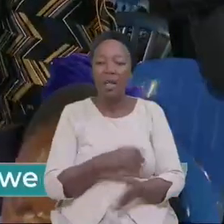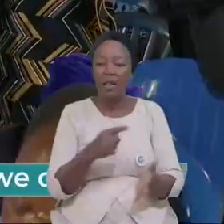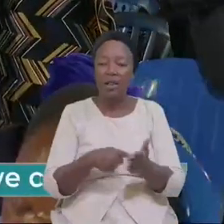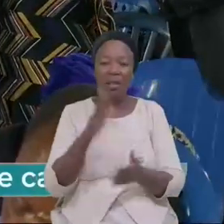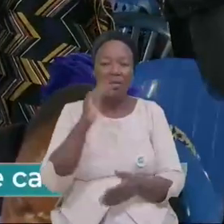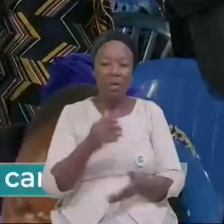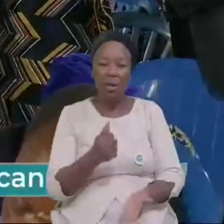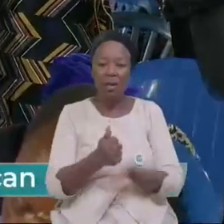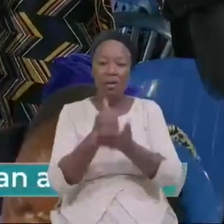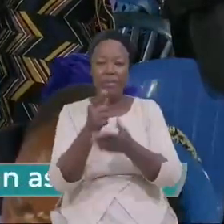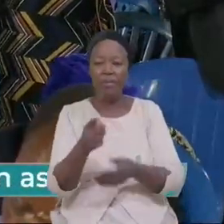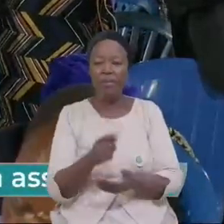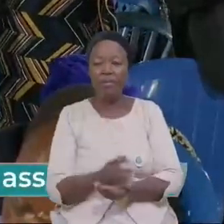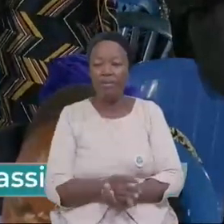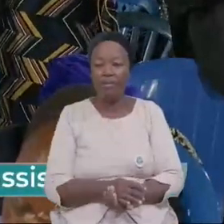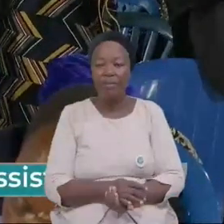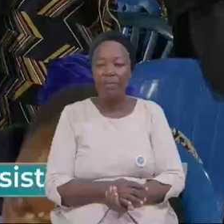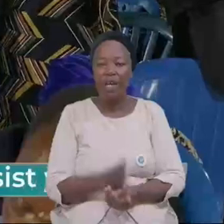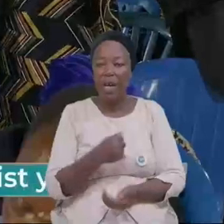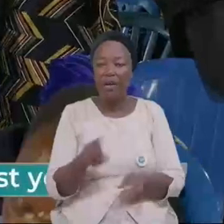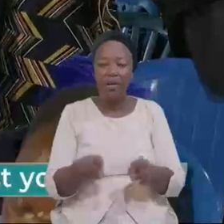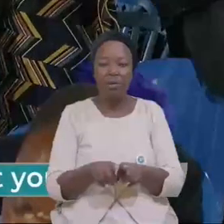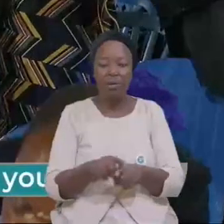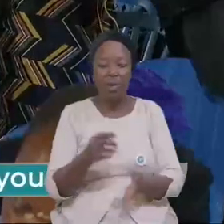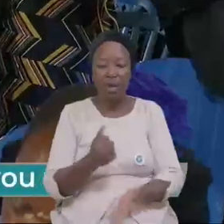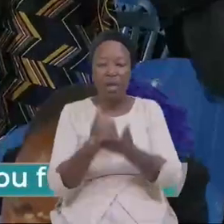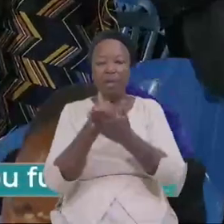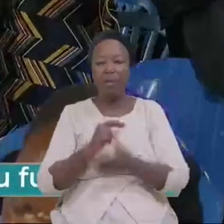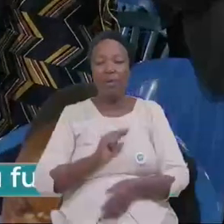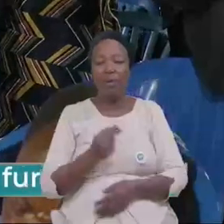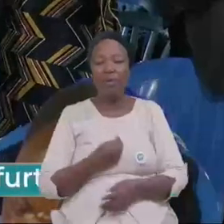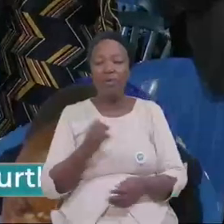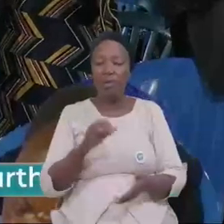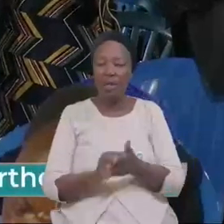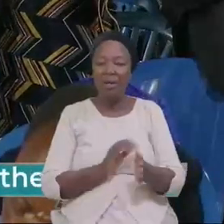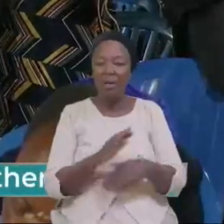Donc, ils vous donneront des fiches que vous allez bien remplir.